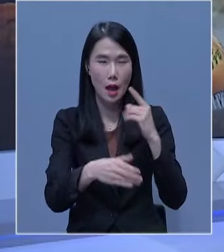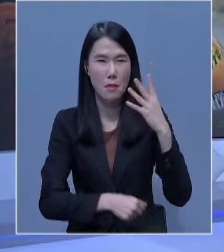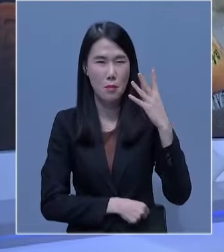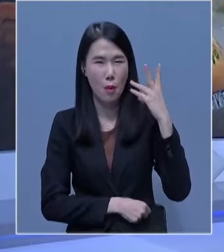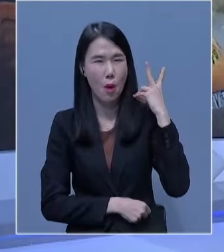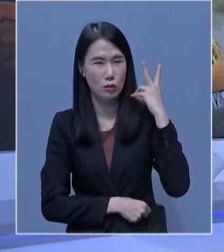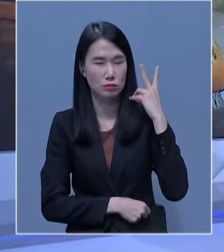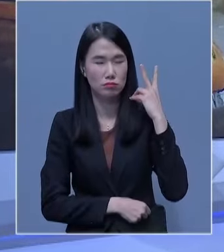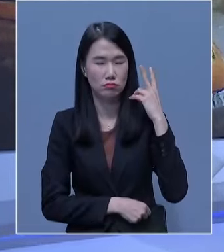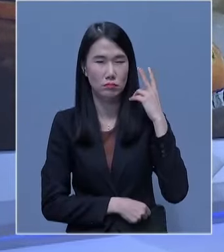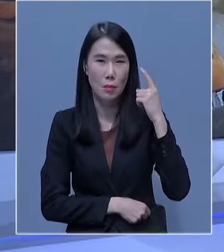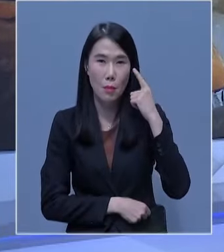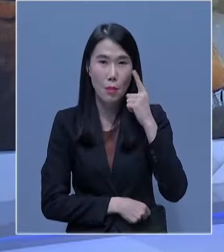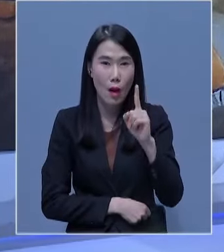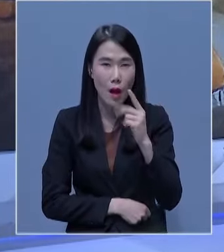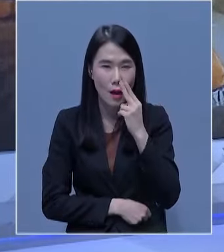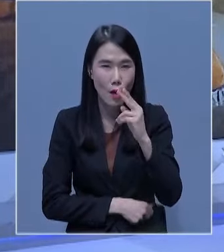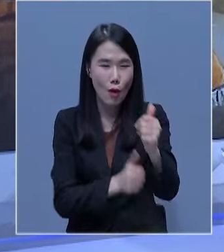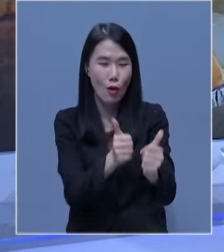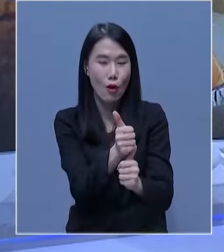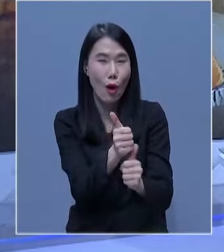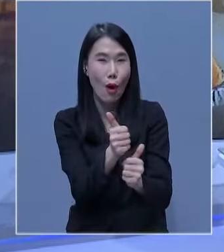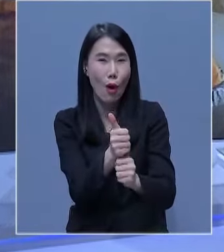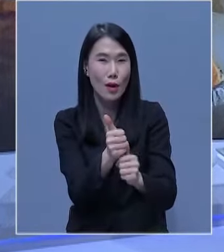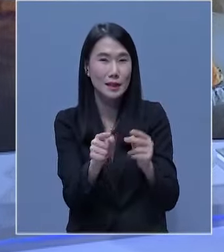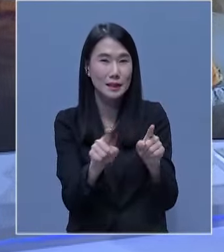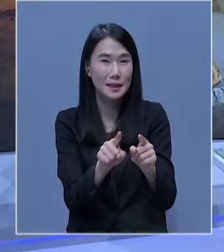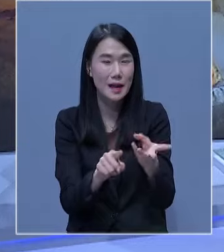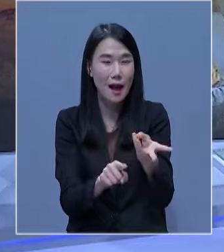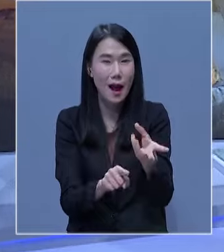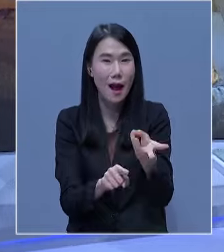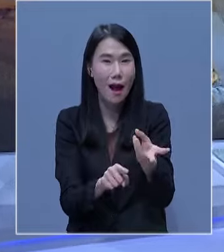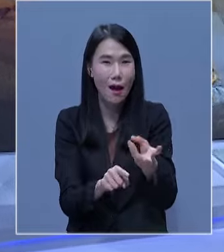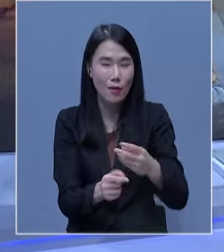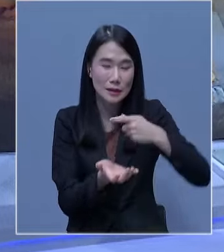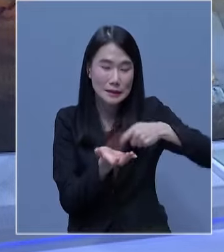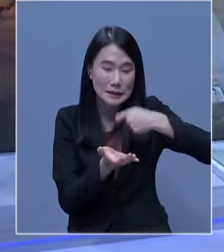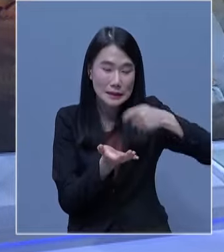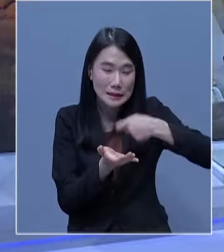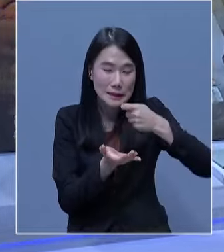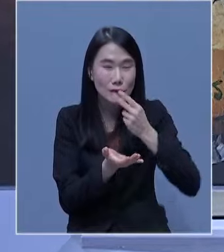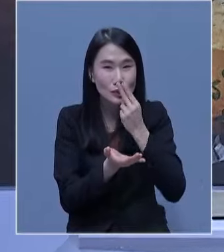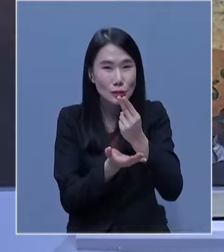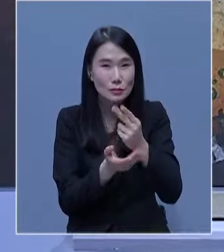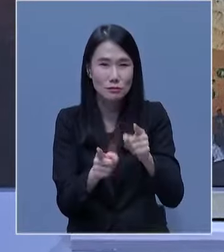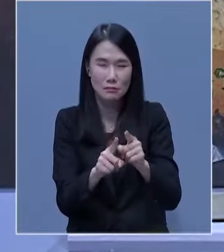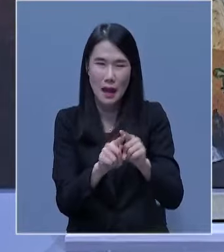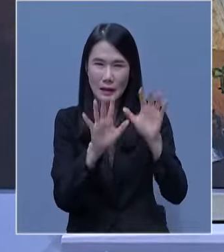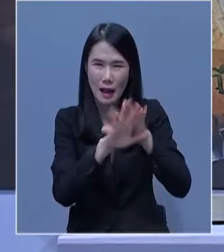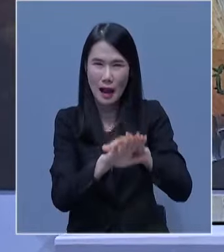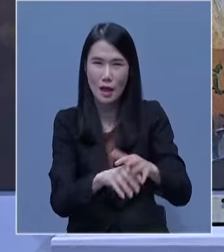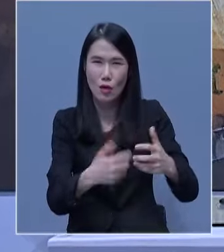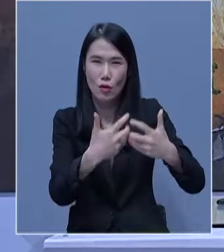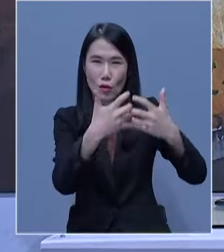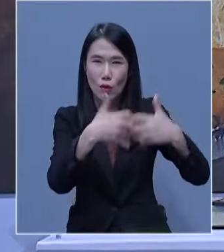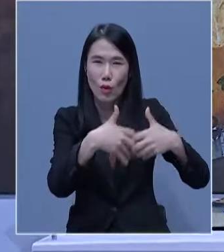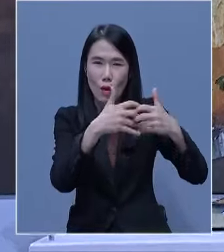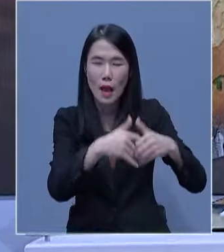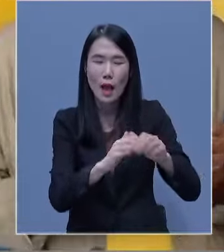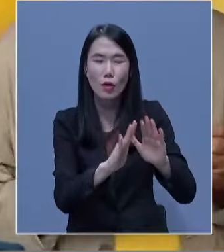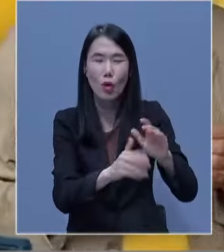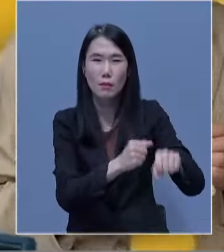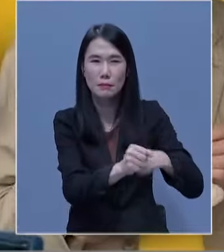าที่คุณภูมิธรรมไปโชว์กินข้าวมันไม่ใช่ข้าวจากโครงการรับจำนำข้าวไม่ใช่ข้าว10ปีพูดง่ายๆเป็นการปาหี่ห